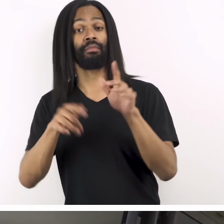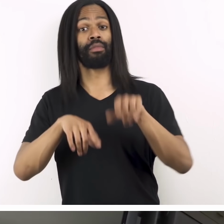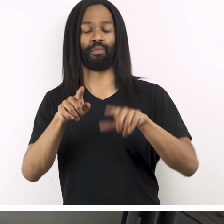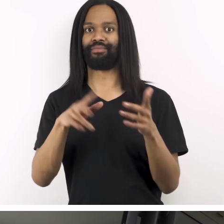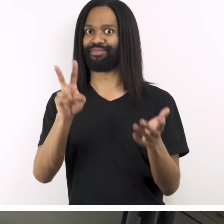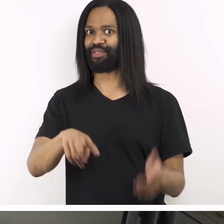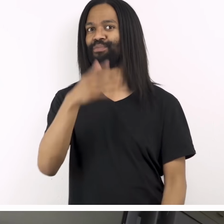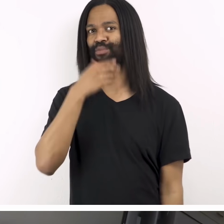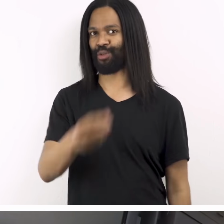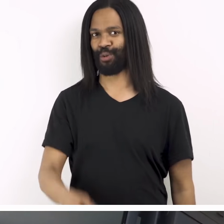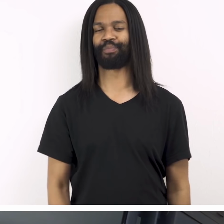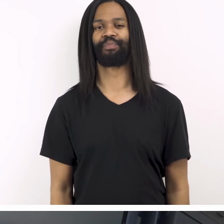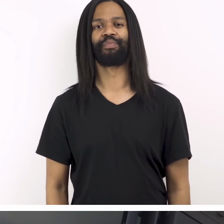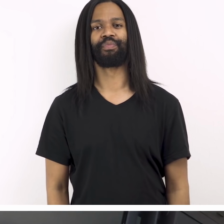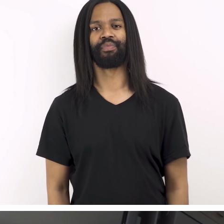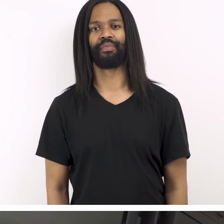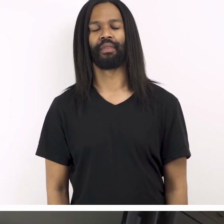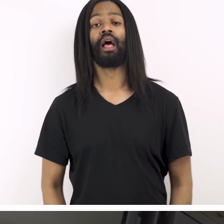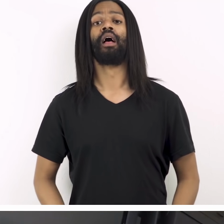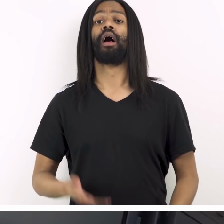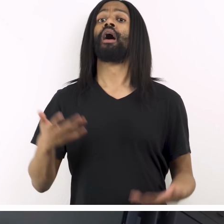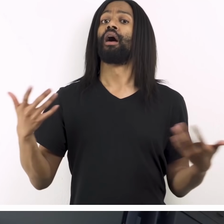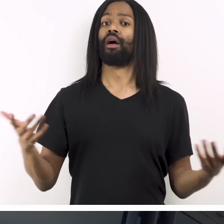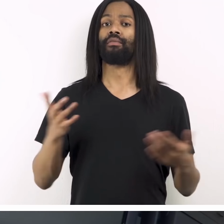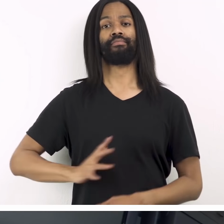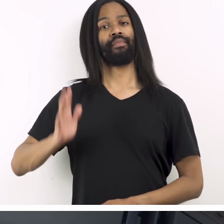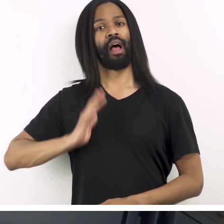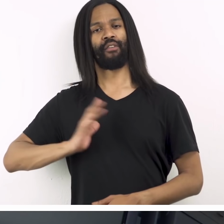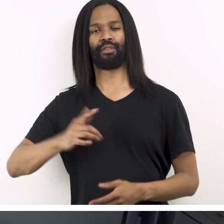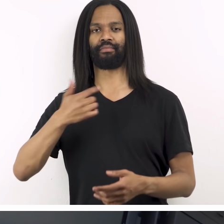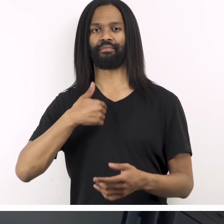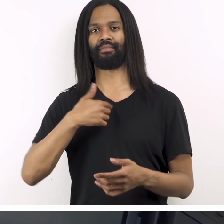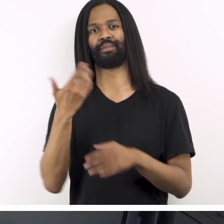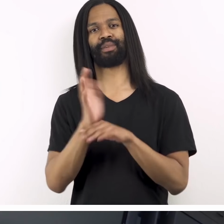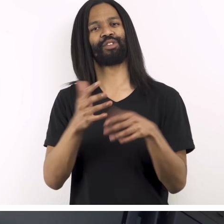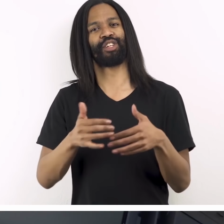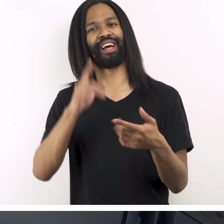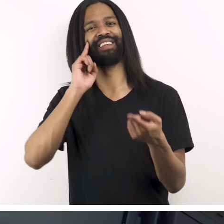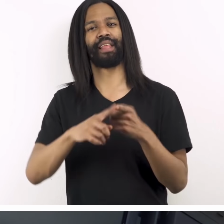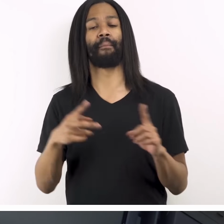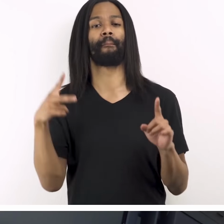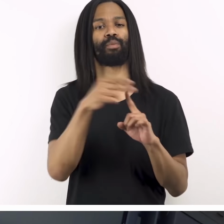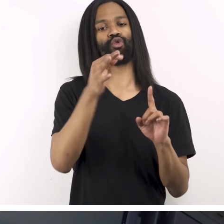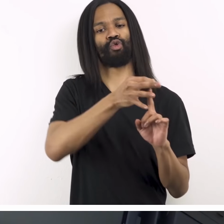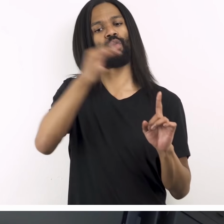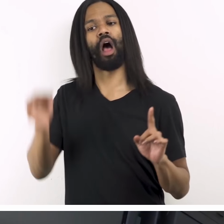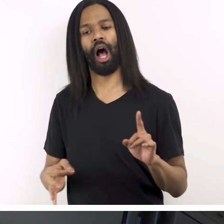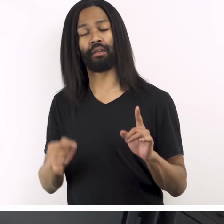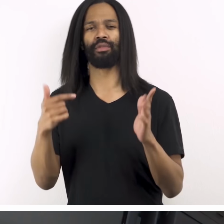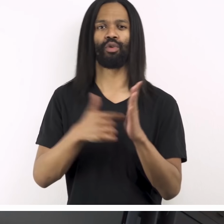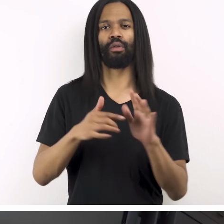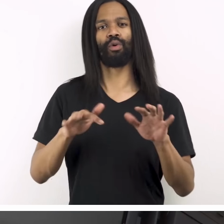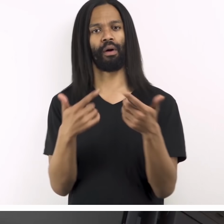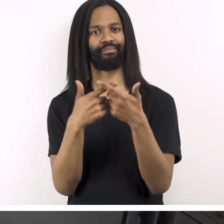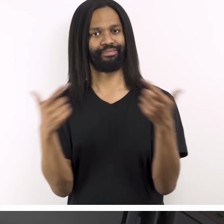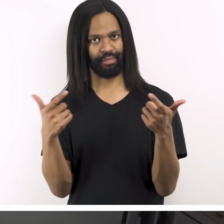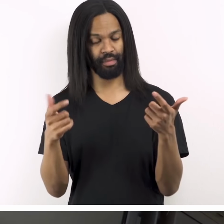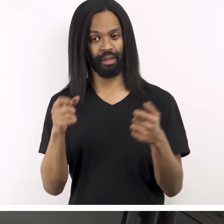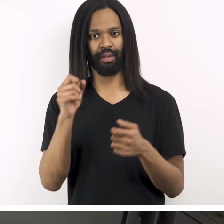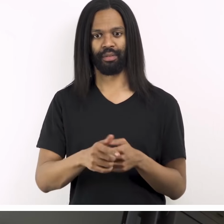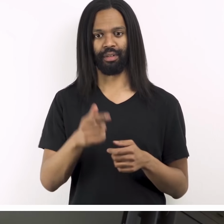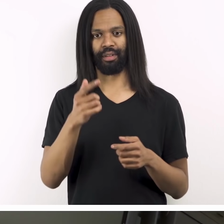ça. C'est vraiment très très joli. Donc le mien, en fait, je vous l'avais présenté déjà dans la section un petit peu quand bouturer ou bouturer et tout ça. Donc